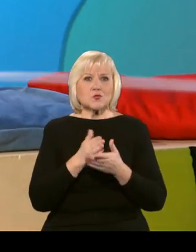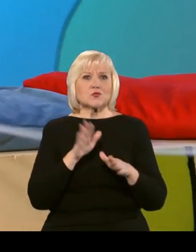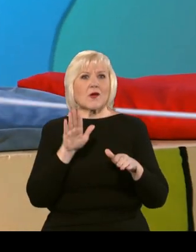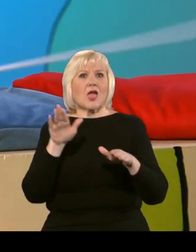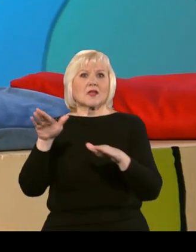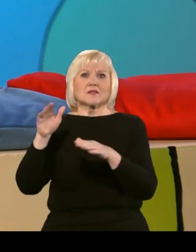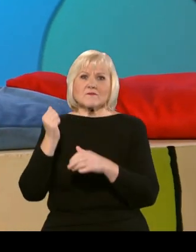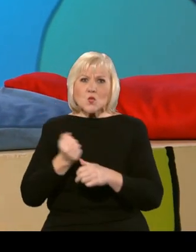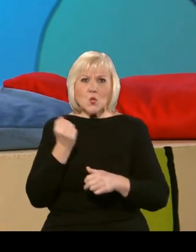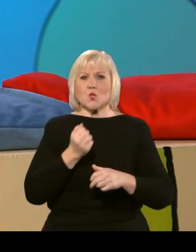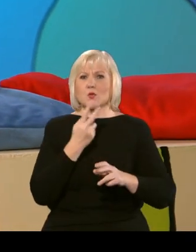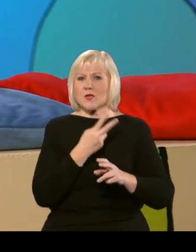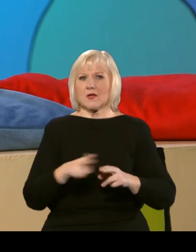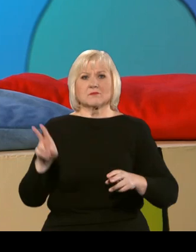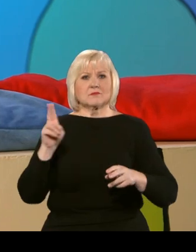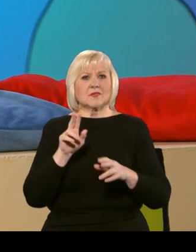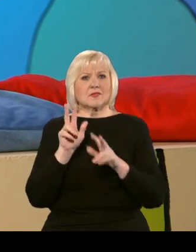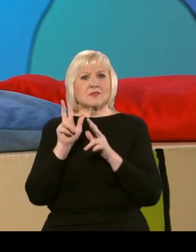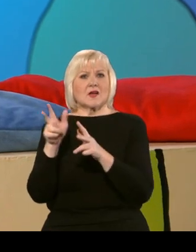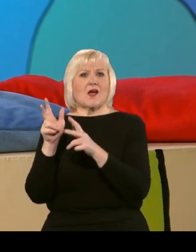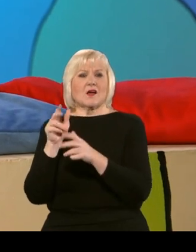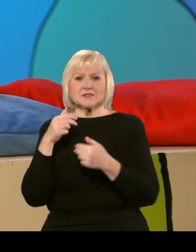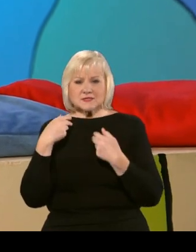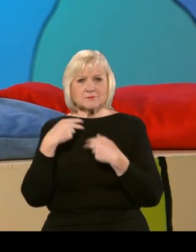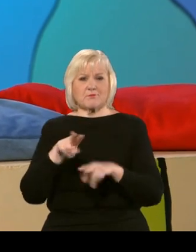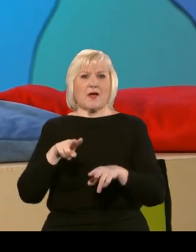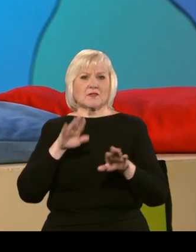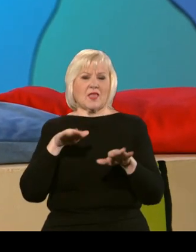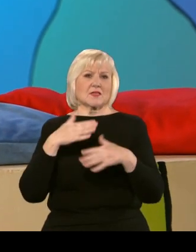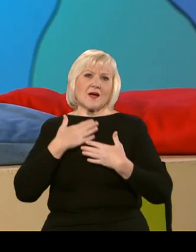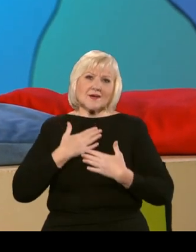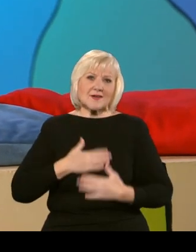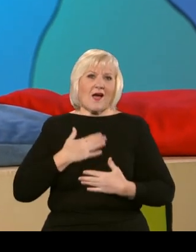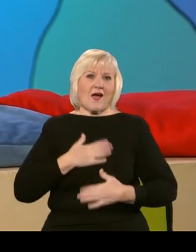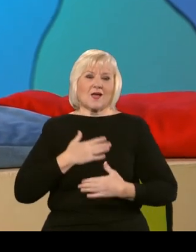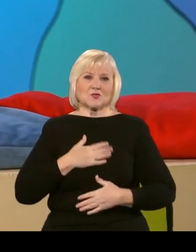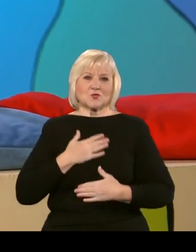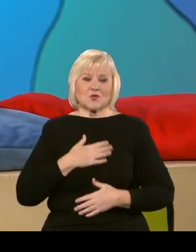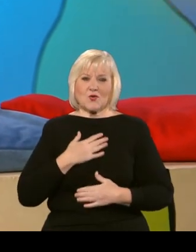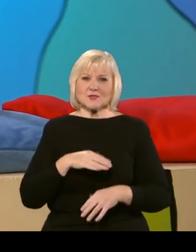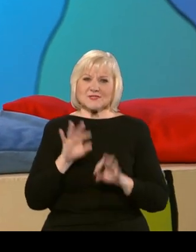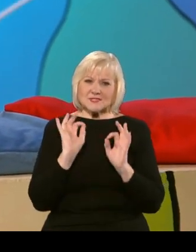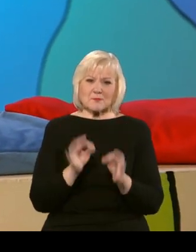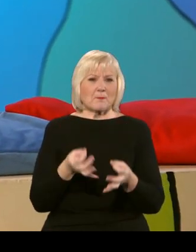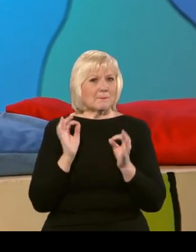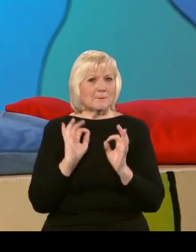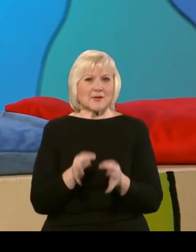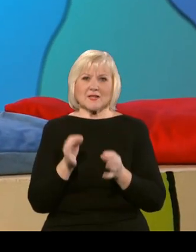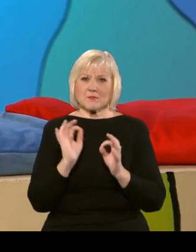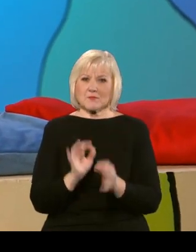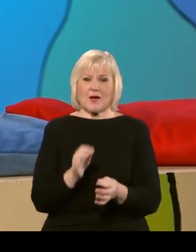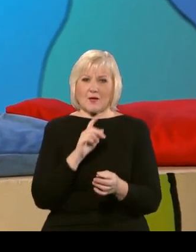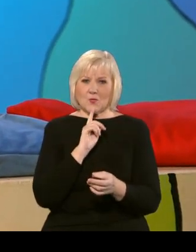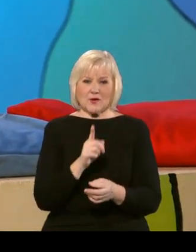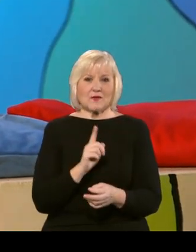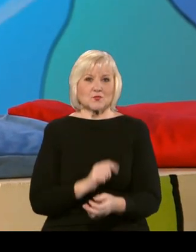hurá, funguje to, drak zase létá a má radost, huhu, to je paráda,